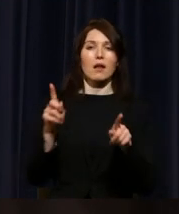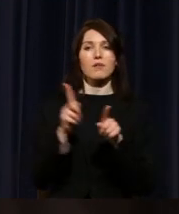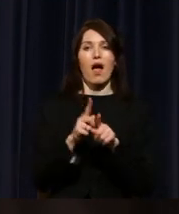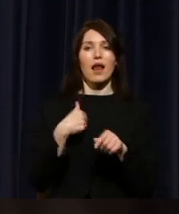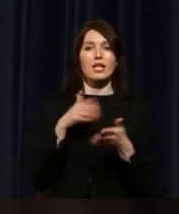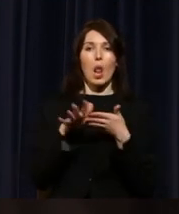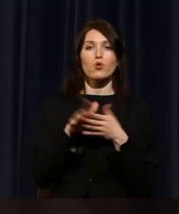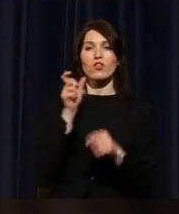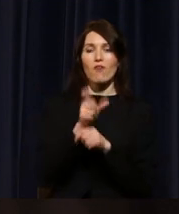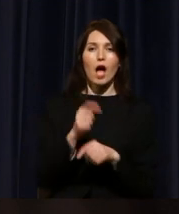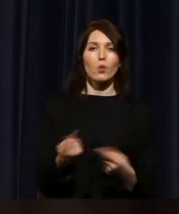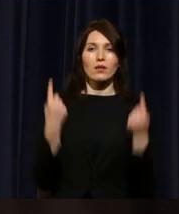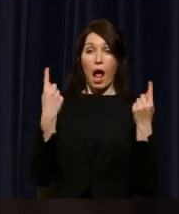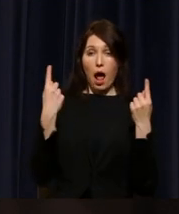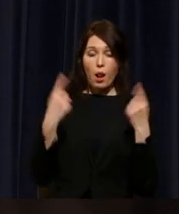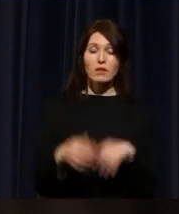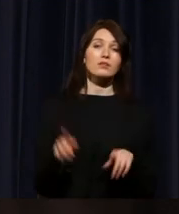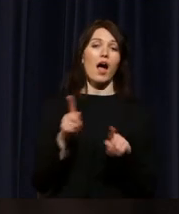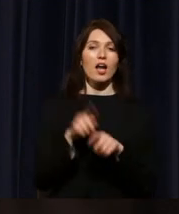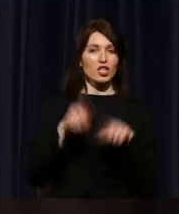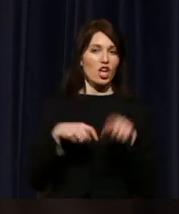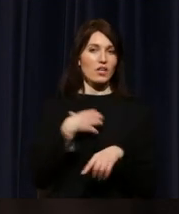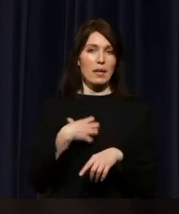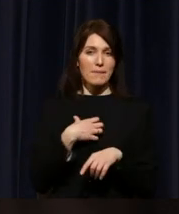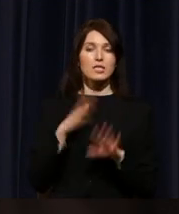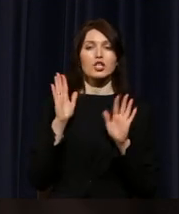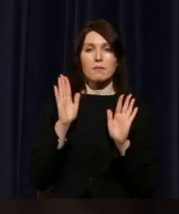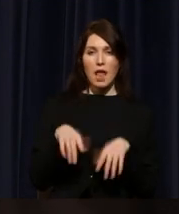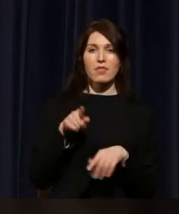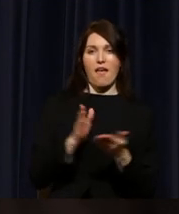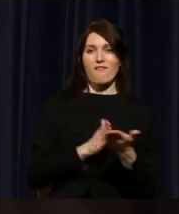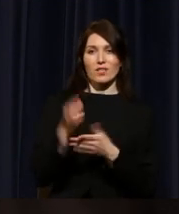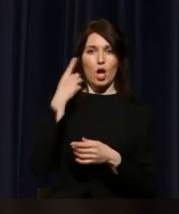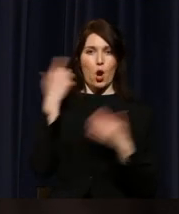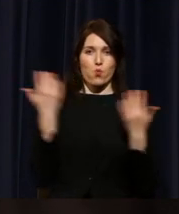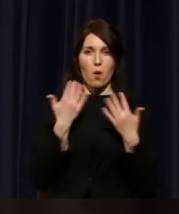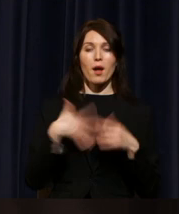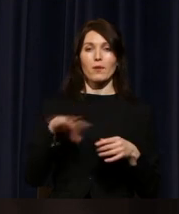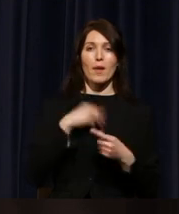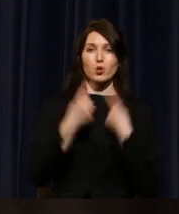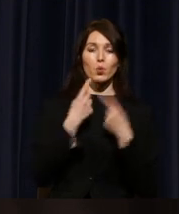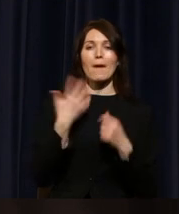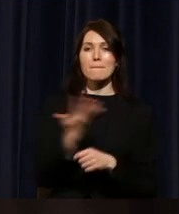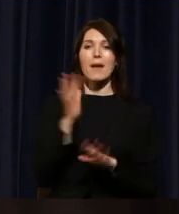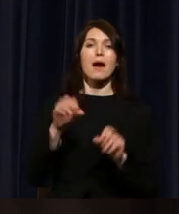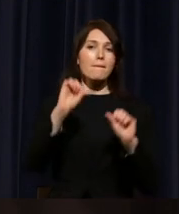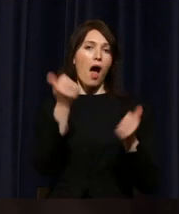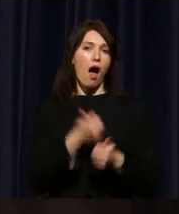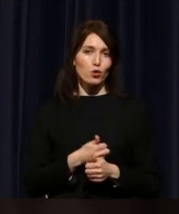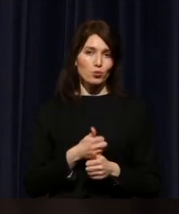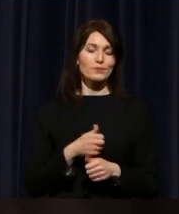laikam lietot arī vārdiņu talants, kas ir reizēm nepieciešams, lai tajā virzienā domātu. Mēs runāsim piekdien par